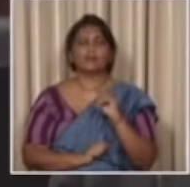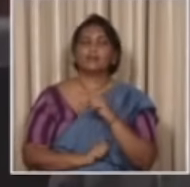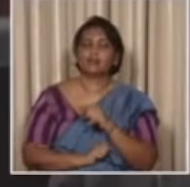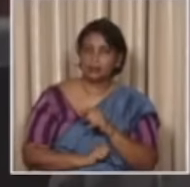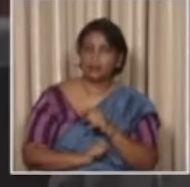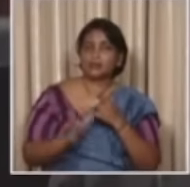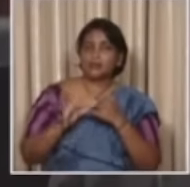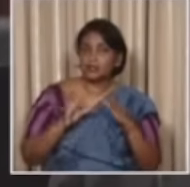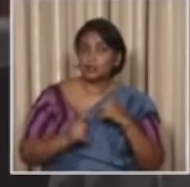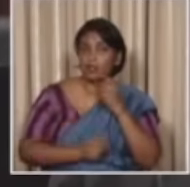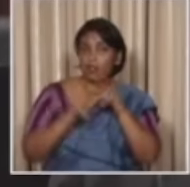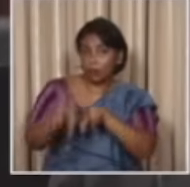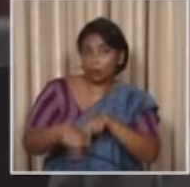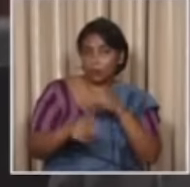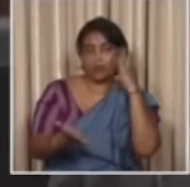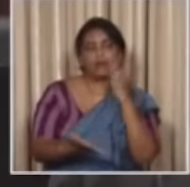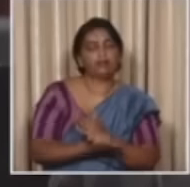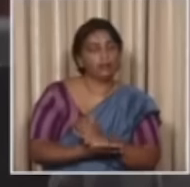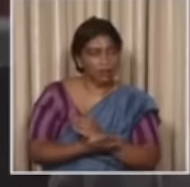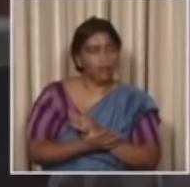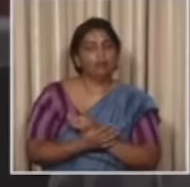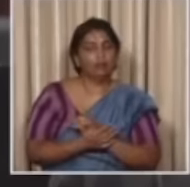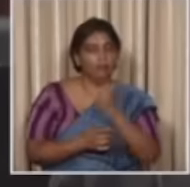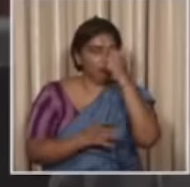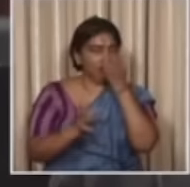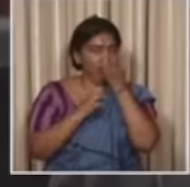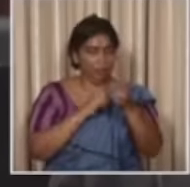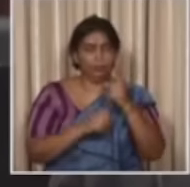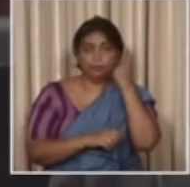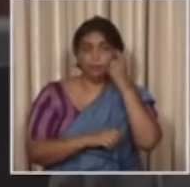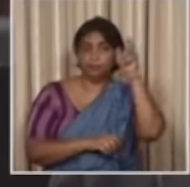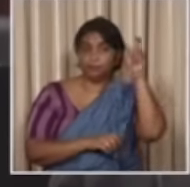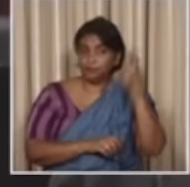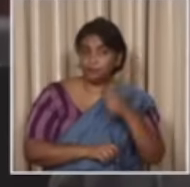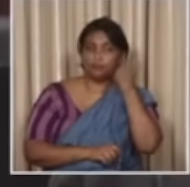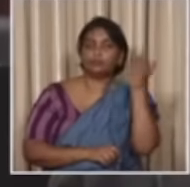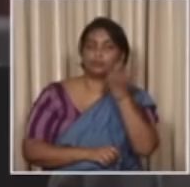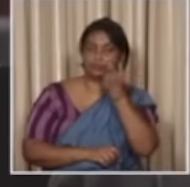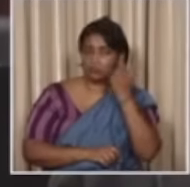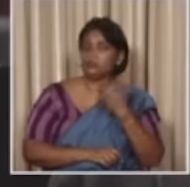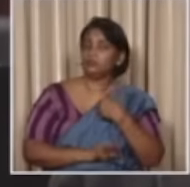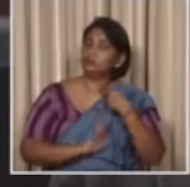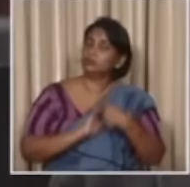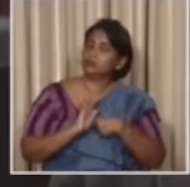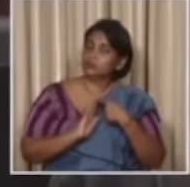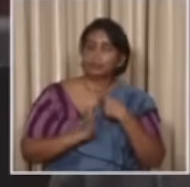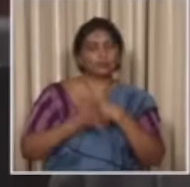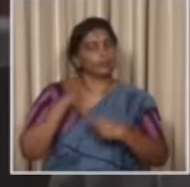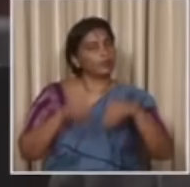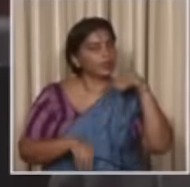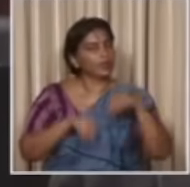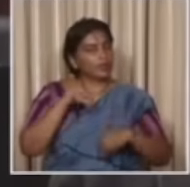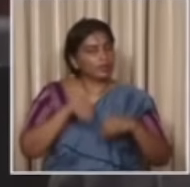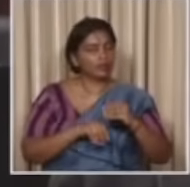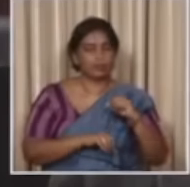ඒ සත්තුන්ගේ දිවිල්ල නතර කරලා තියෙන්නේ. පාස්කු ප්‍රහාරයේ මහා මොලකරුවෙක් සොයමින් අපේ රටේ දේශපාලකයන්